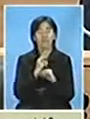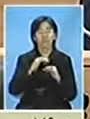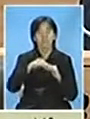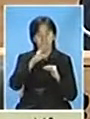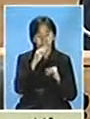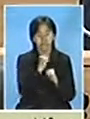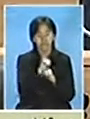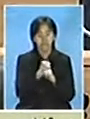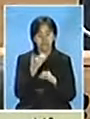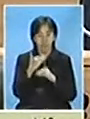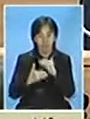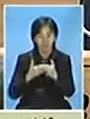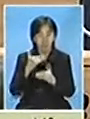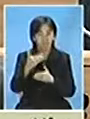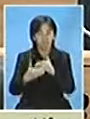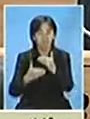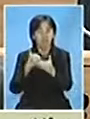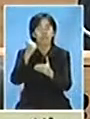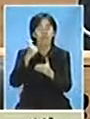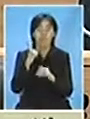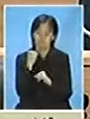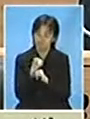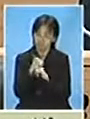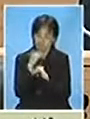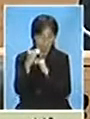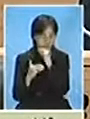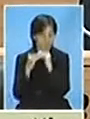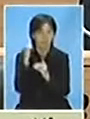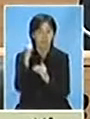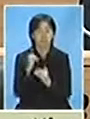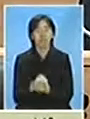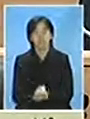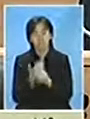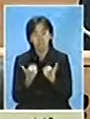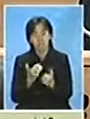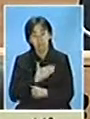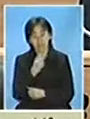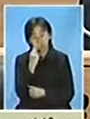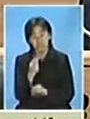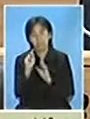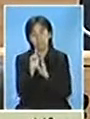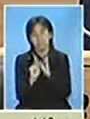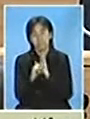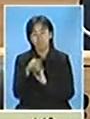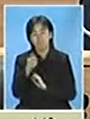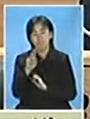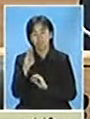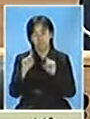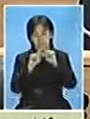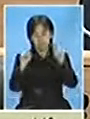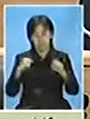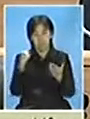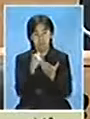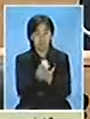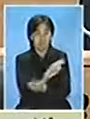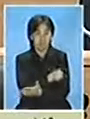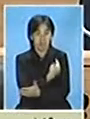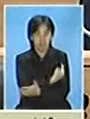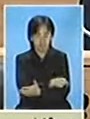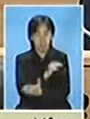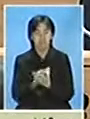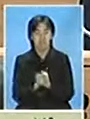านมันก็จะเดินแล้วก็จะพัฒนาไปแล้วก็ตอนนี้ผมดูพ.ร.บ.กองประกอบโรคศิลป์เนี่ยกรรมการ